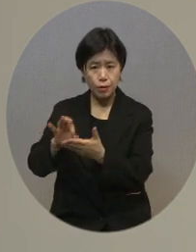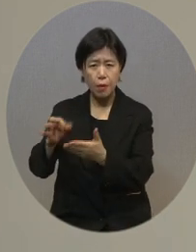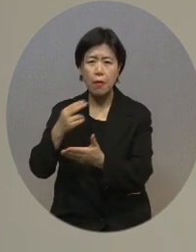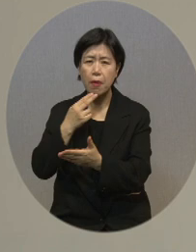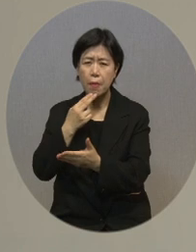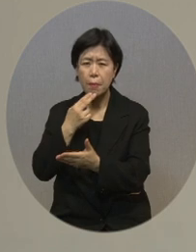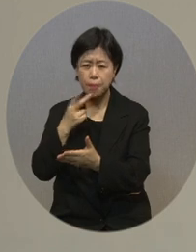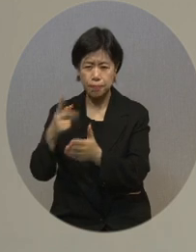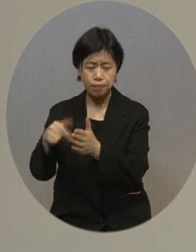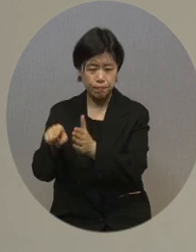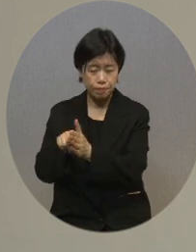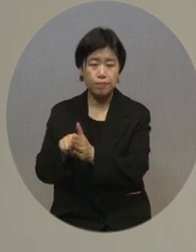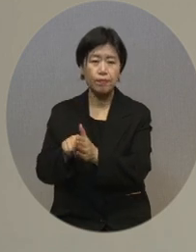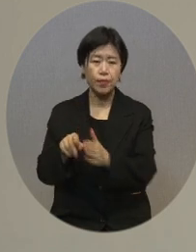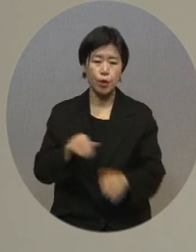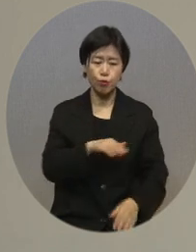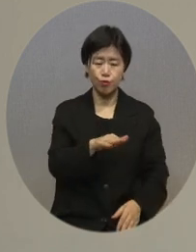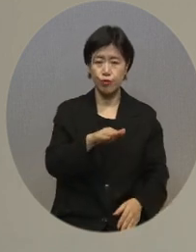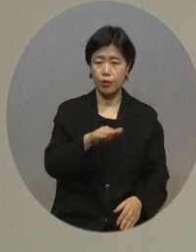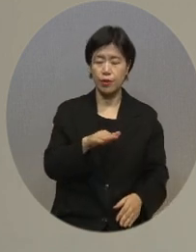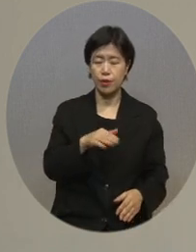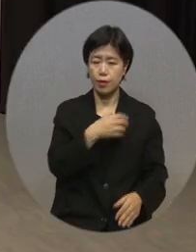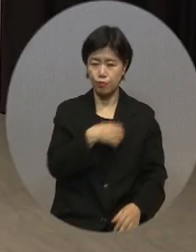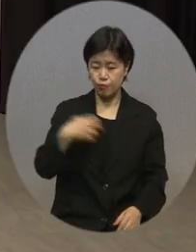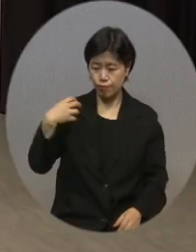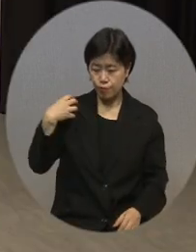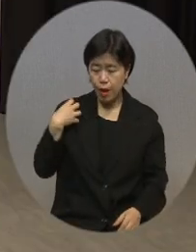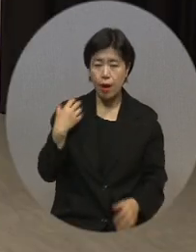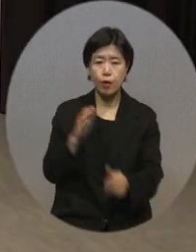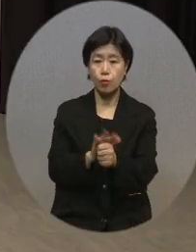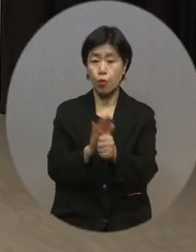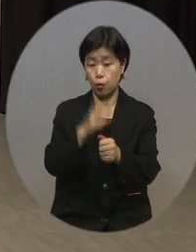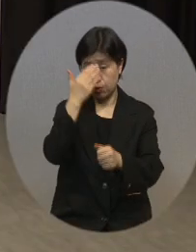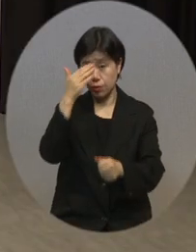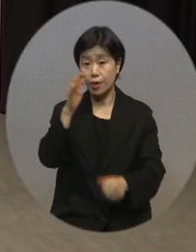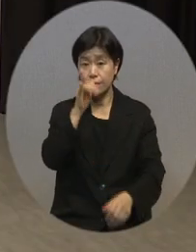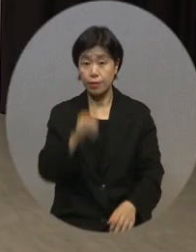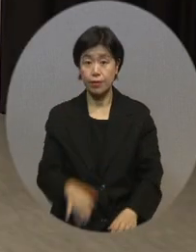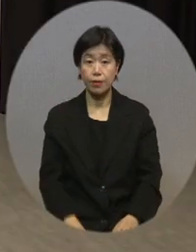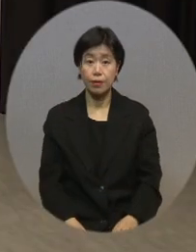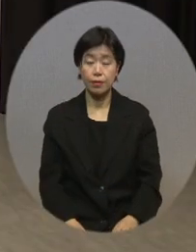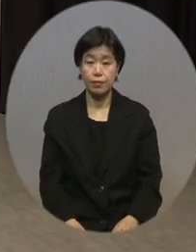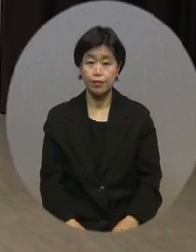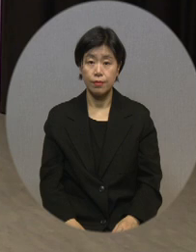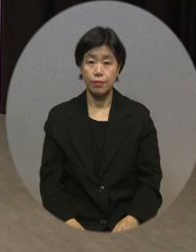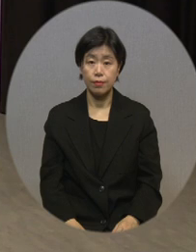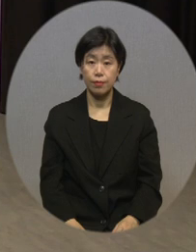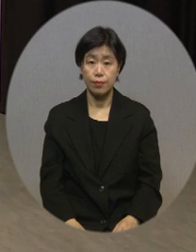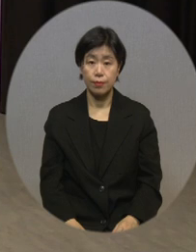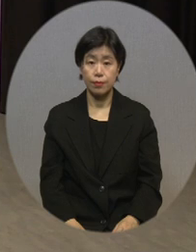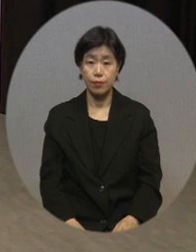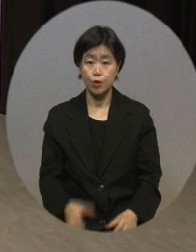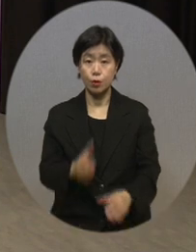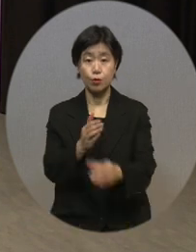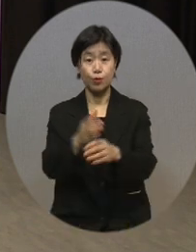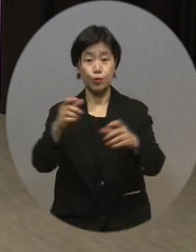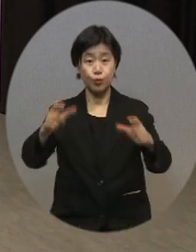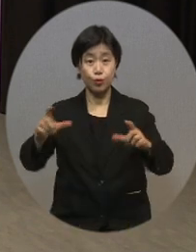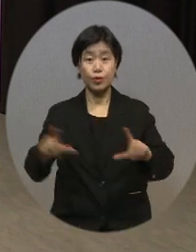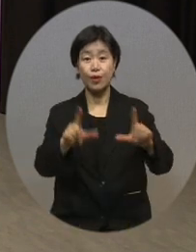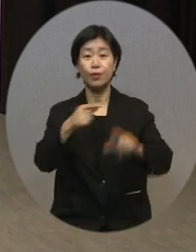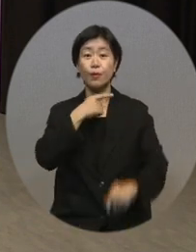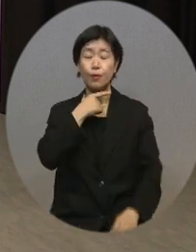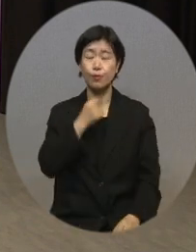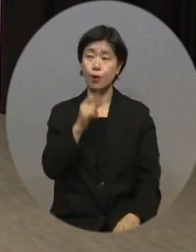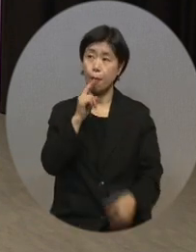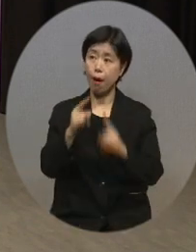지금 어린 아이들은 그렇게 진행을 하고 있습니다. 그래서 그런지 요새 중구에 가서 좀 살고 싶다 이런 얘기를